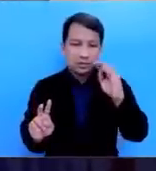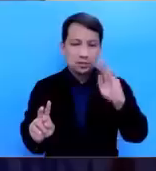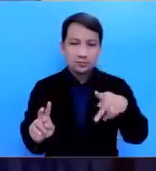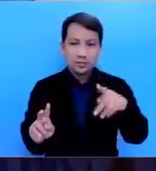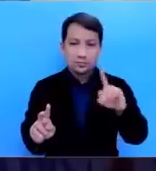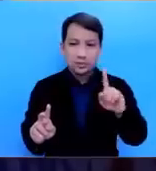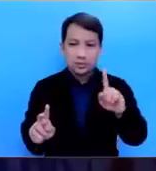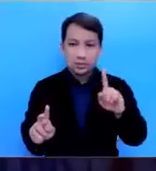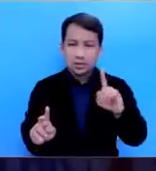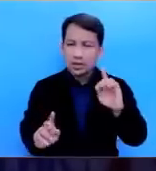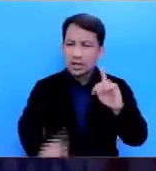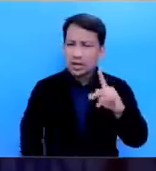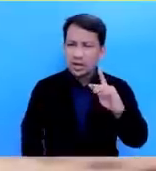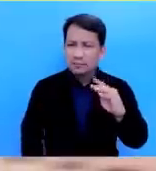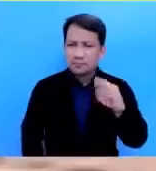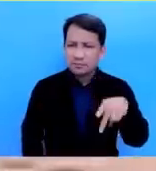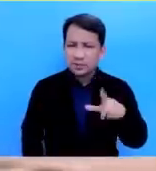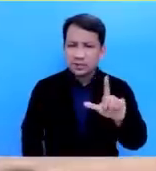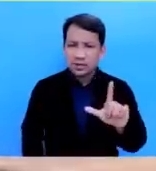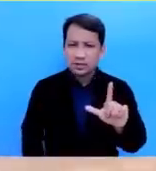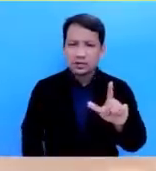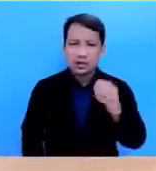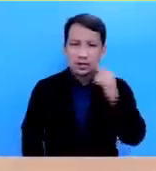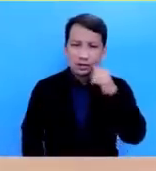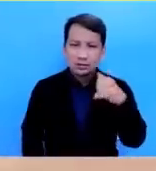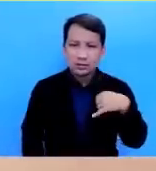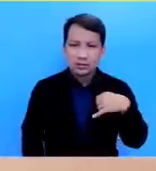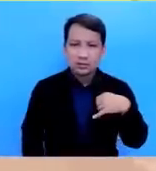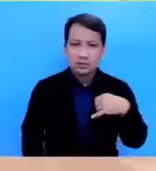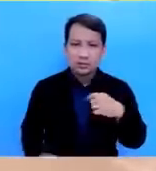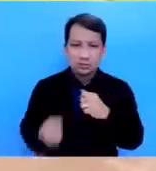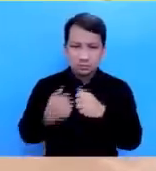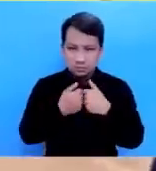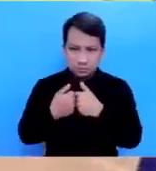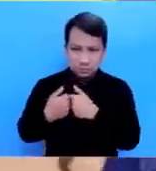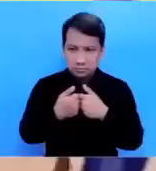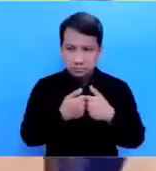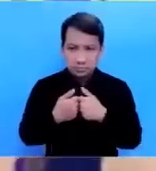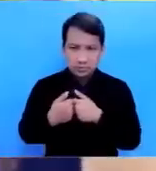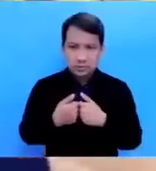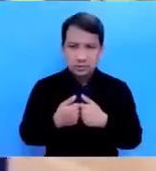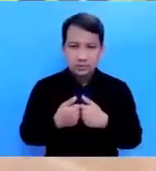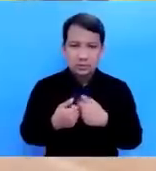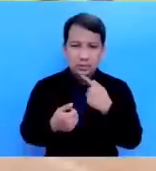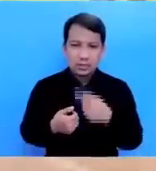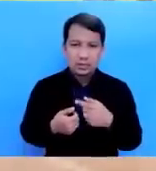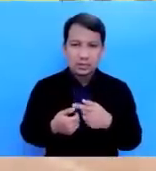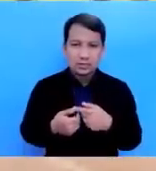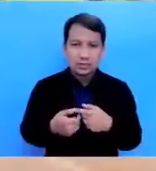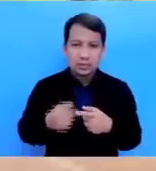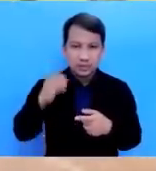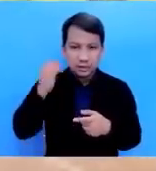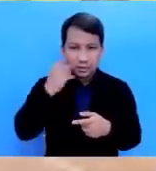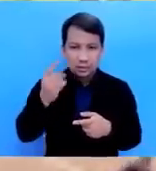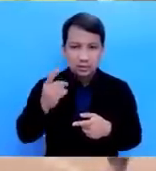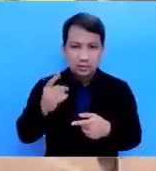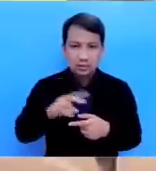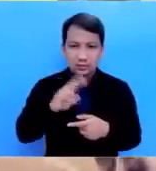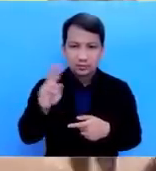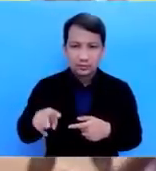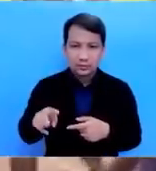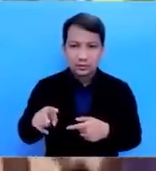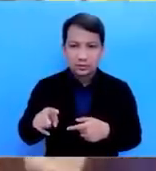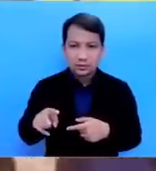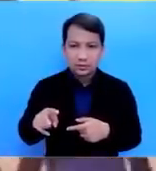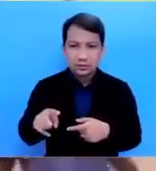League kahapon. Matindi ang pisikalan ni na San Juan player Judel Fuentes at Valenzuela cager